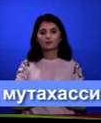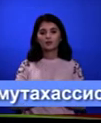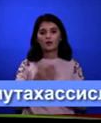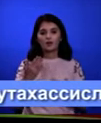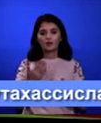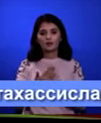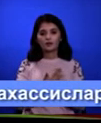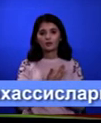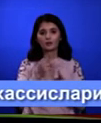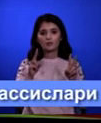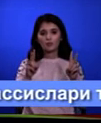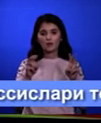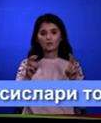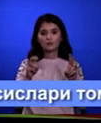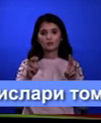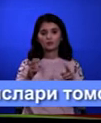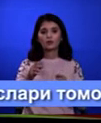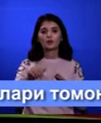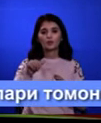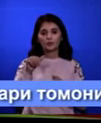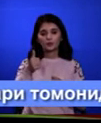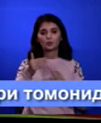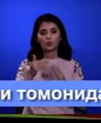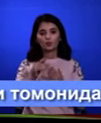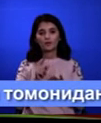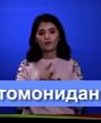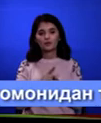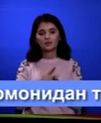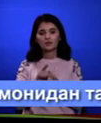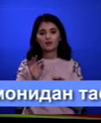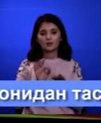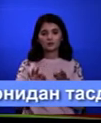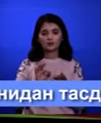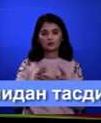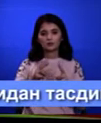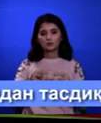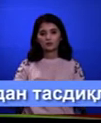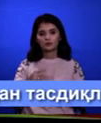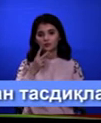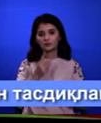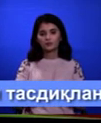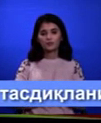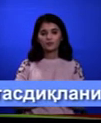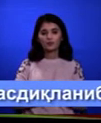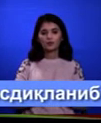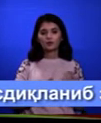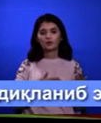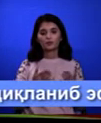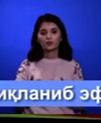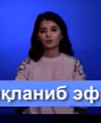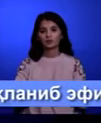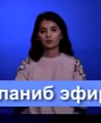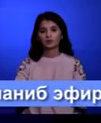Yangi mavzu o'tishdan avval sizlar bilan uyga vazifani bir nazorat qilib olsak. Marhamat,